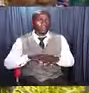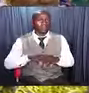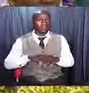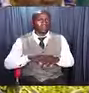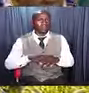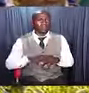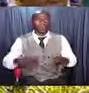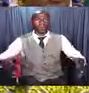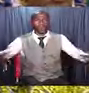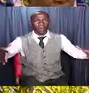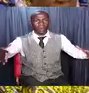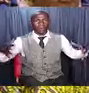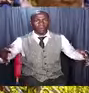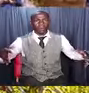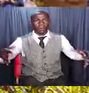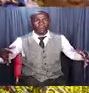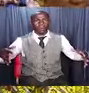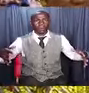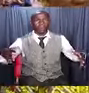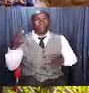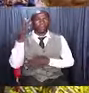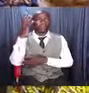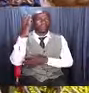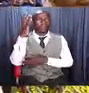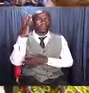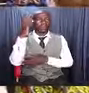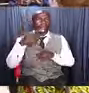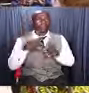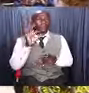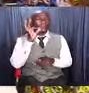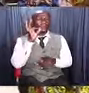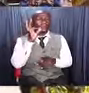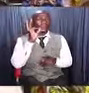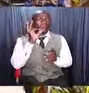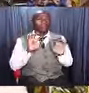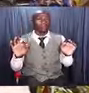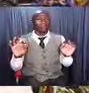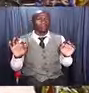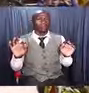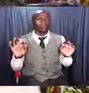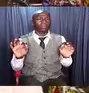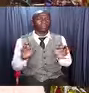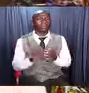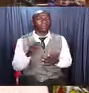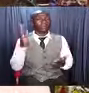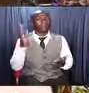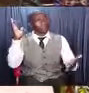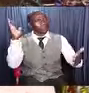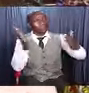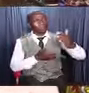Na umeona paka huko watu wangepanda mahindi ungevuna. And it's so big that if you could have cultivated maize, you cut it